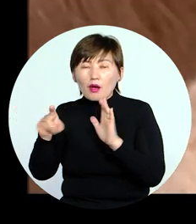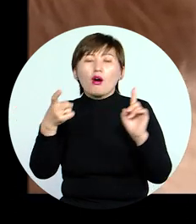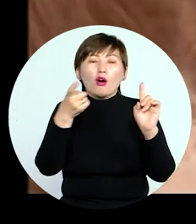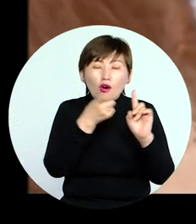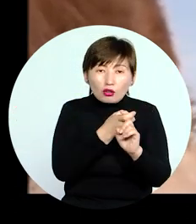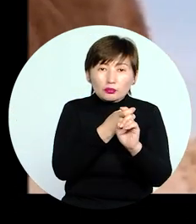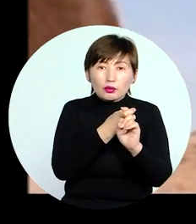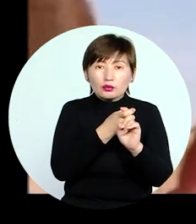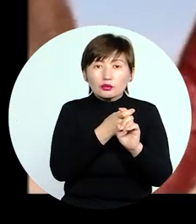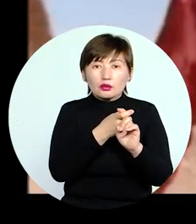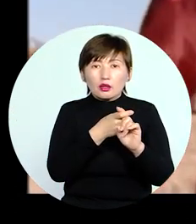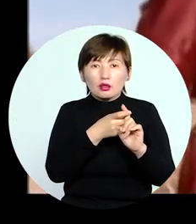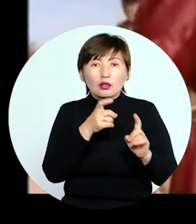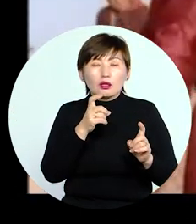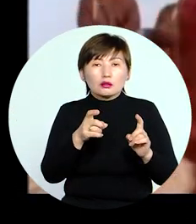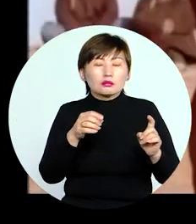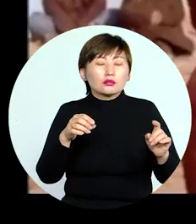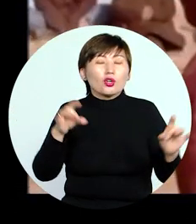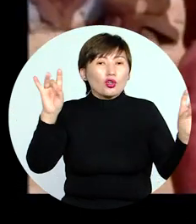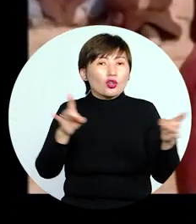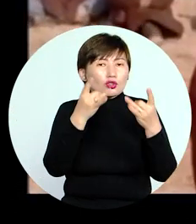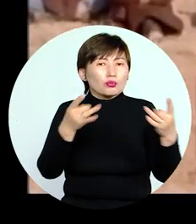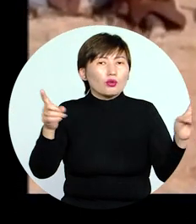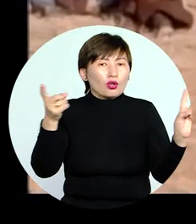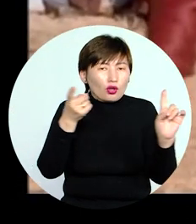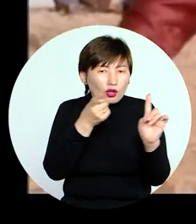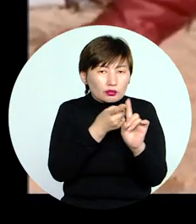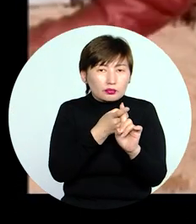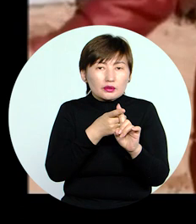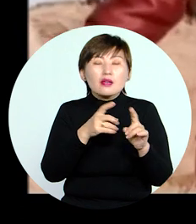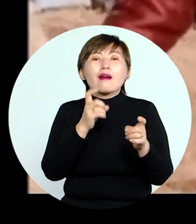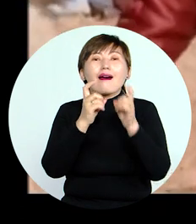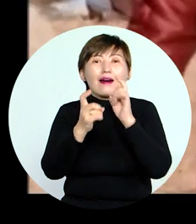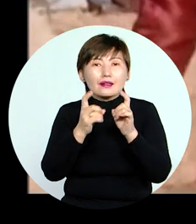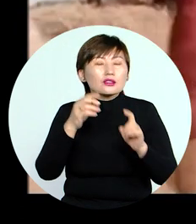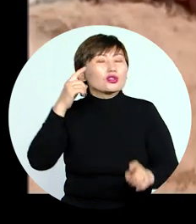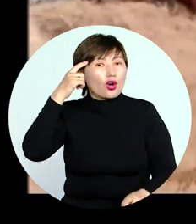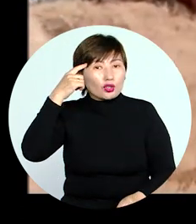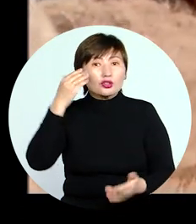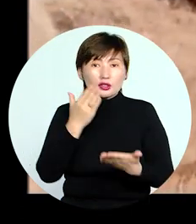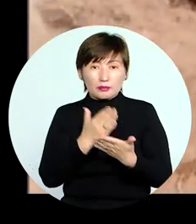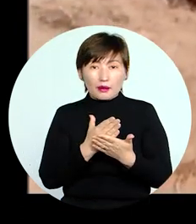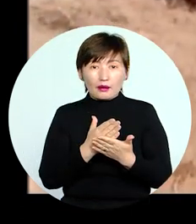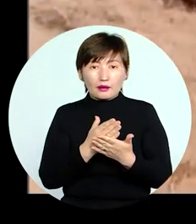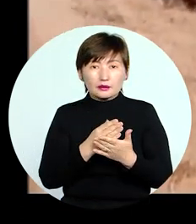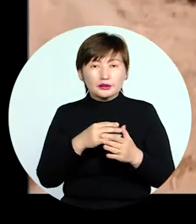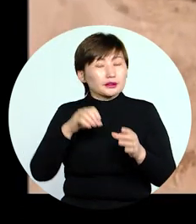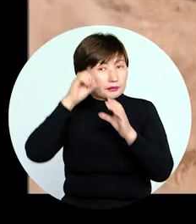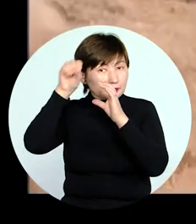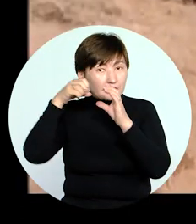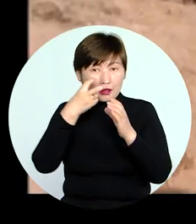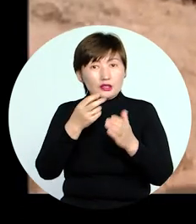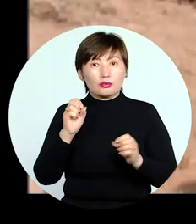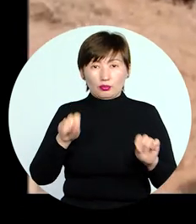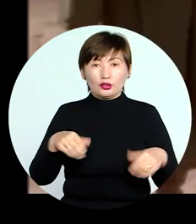хоорондоо хөгжмөөр дамжуулан аяг шигээр дамжуулан хоорондоо яаж харилцаа ойлголцол хийж яана гэдгийг бол энэ бичлэгээс бэлэхэн харж